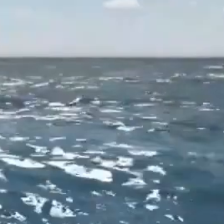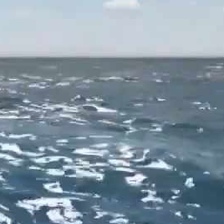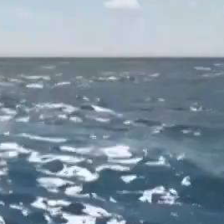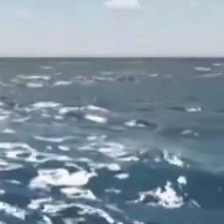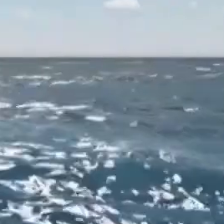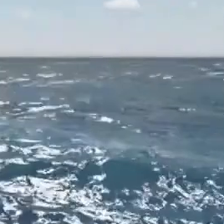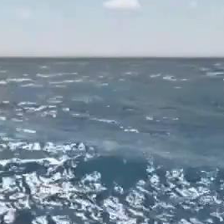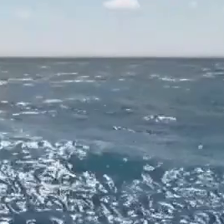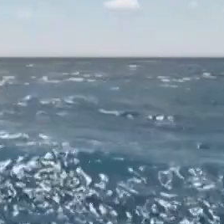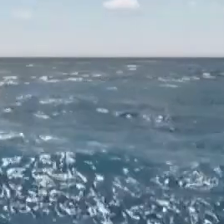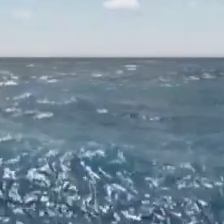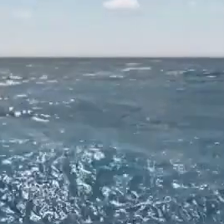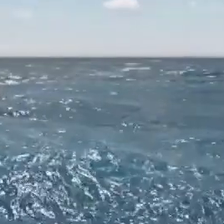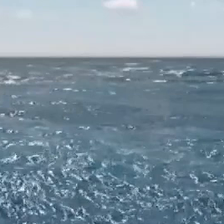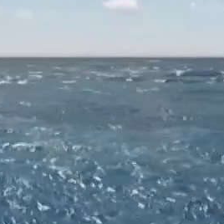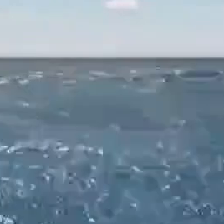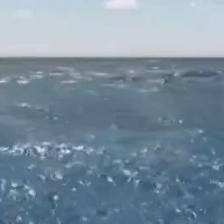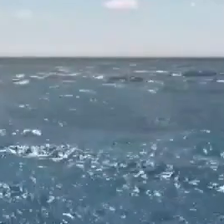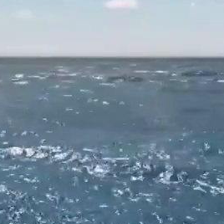kekal bersama